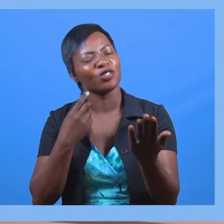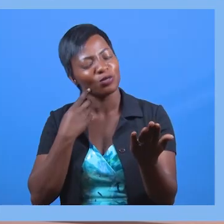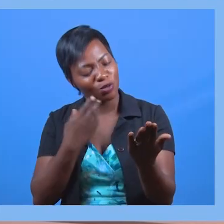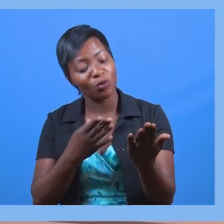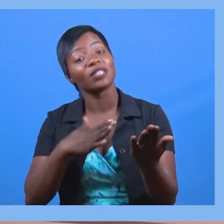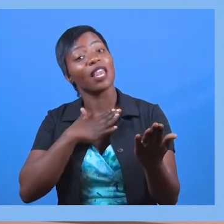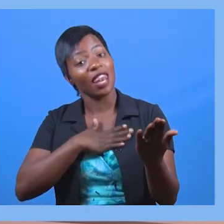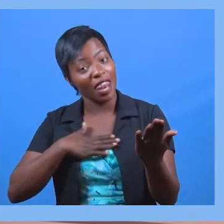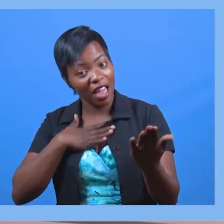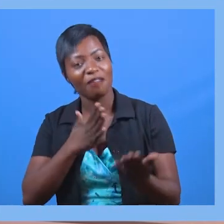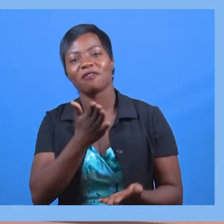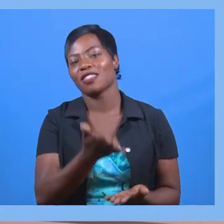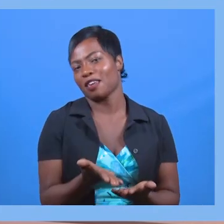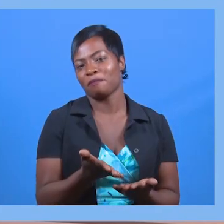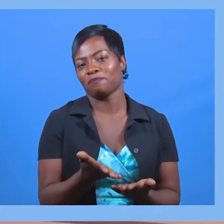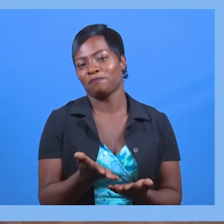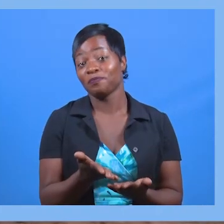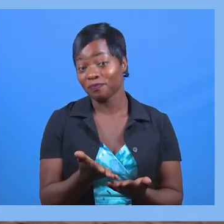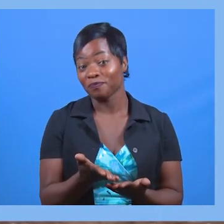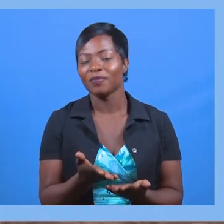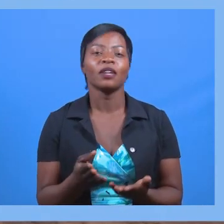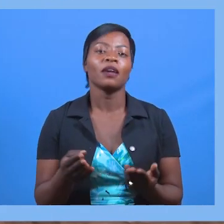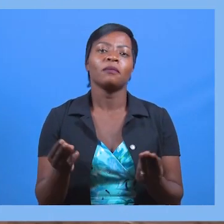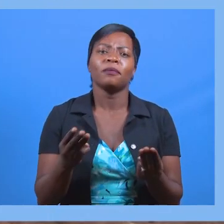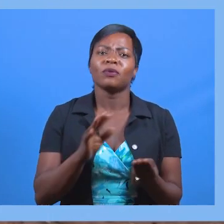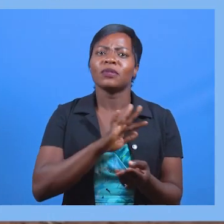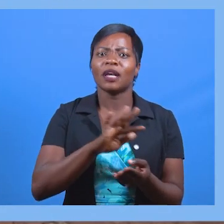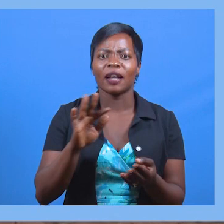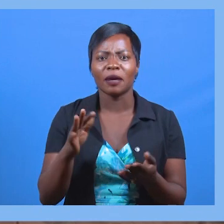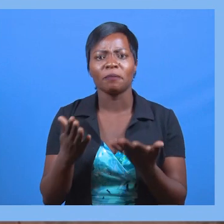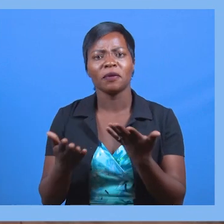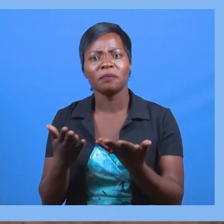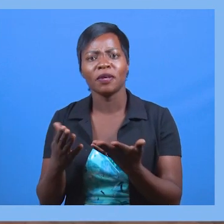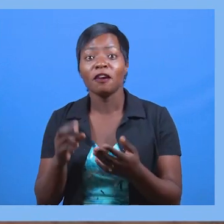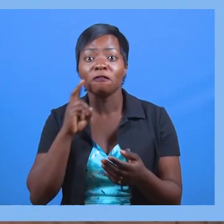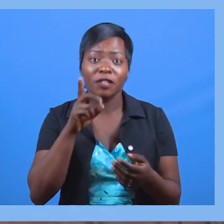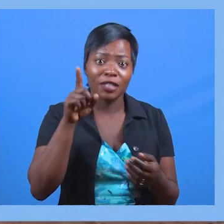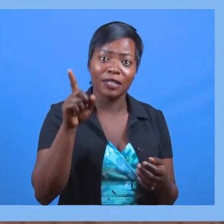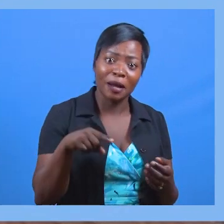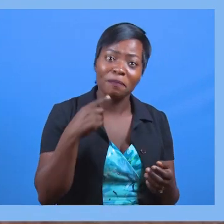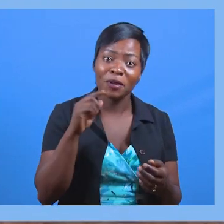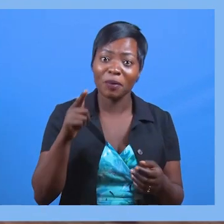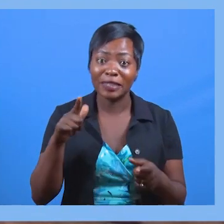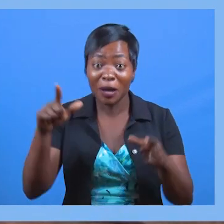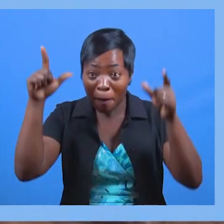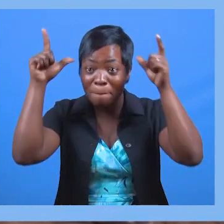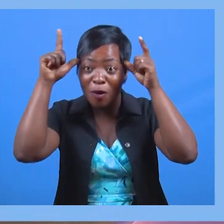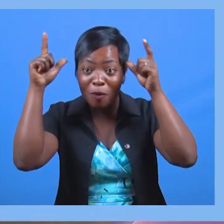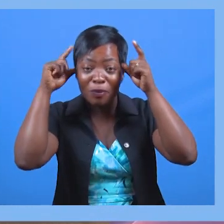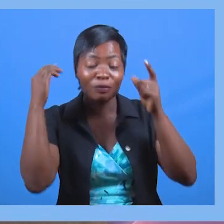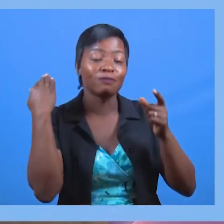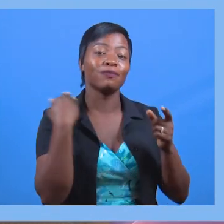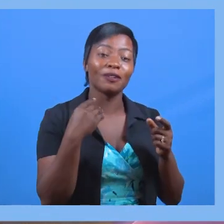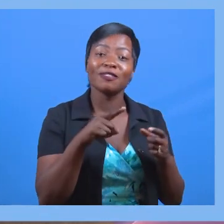nezverudo. Tinoona kuti vanhu kana mombe yanga isingaurawi paitourawa mombe chaidzo. Tinotasa panyaya yaAbhurahama